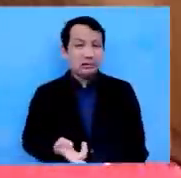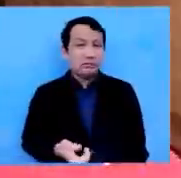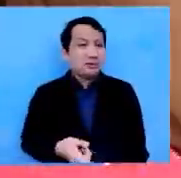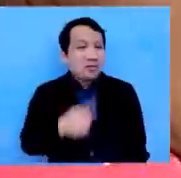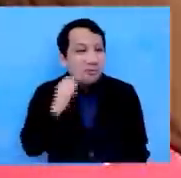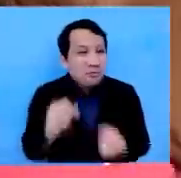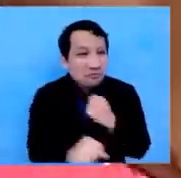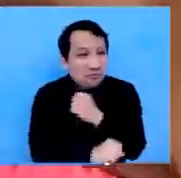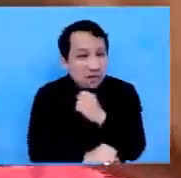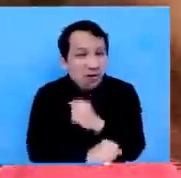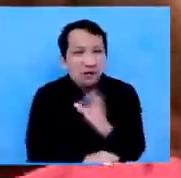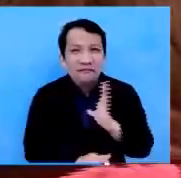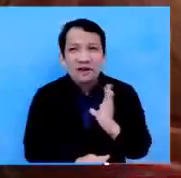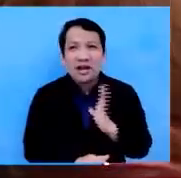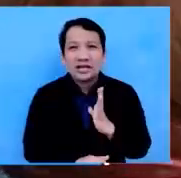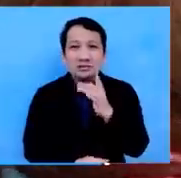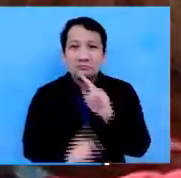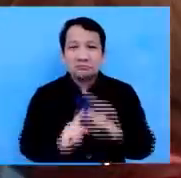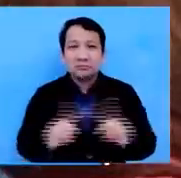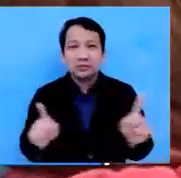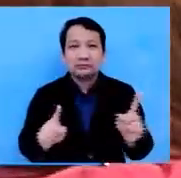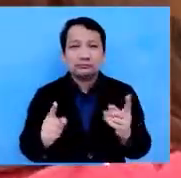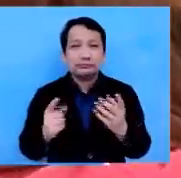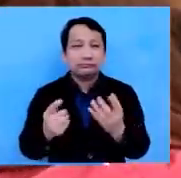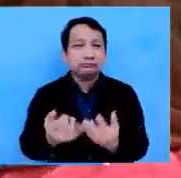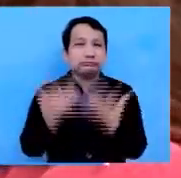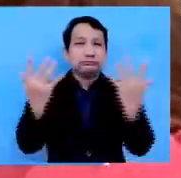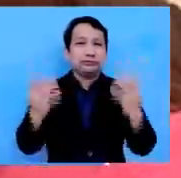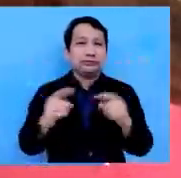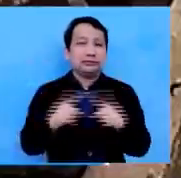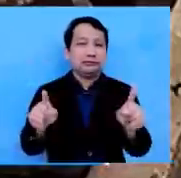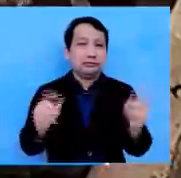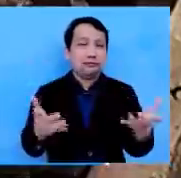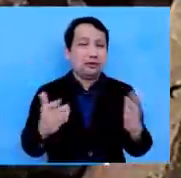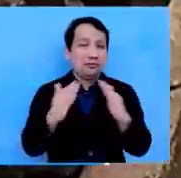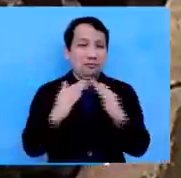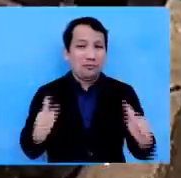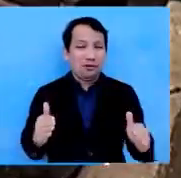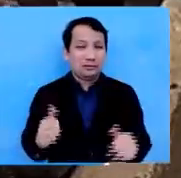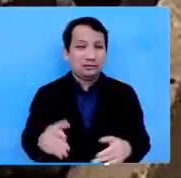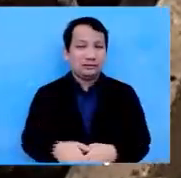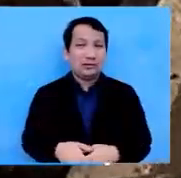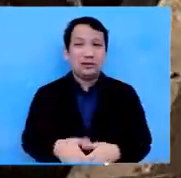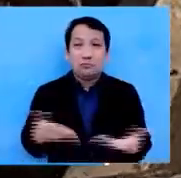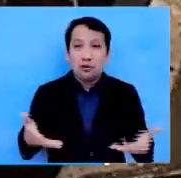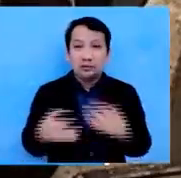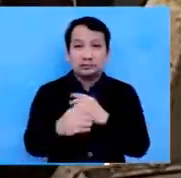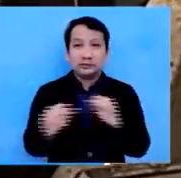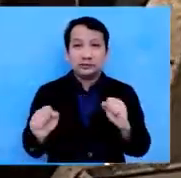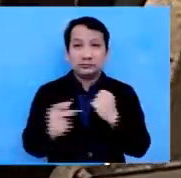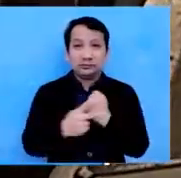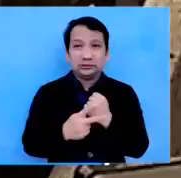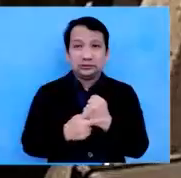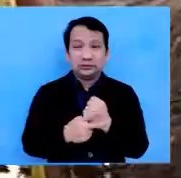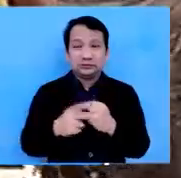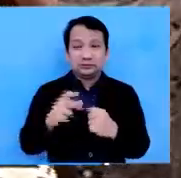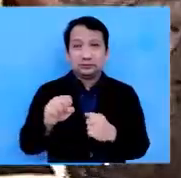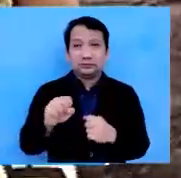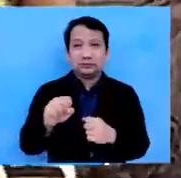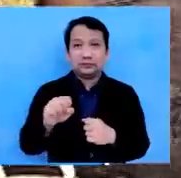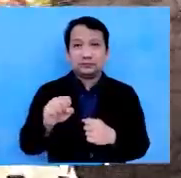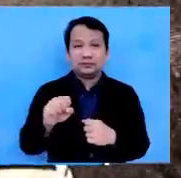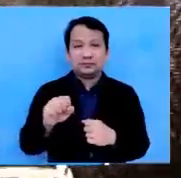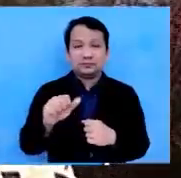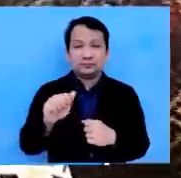lang pumasunugan. Mahirap po maging mawala ng bahay ko. Wala rin na isalbang gamit si Ashley. Hindi po namin masabi